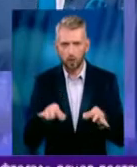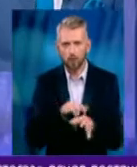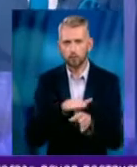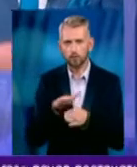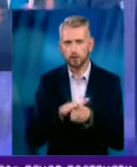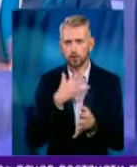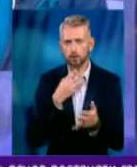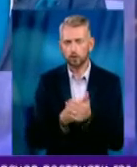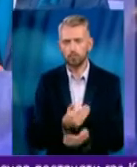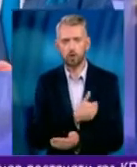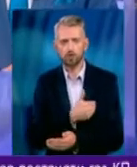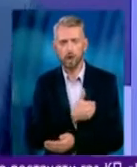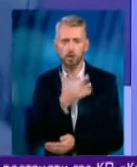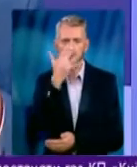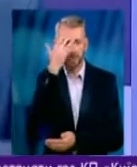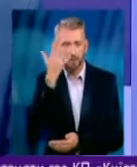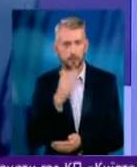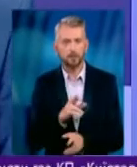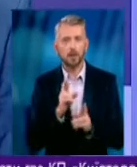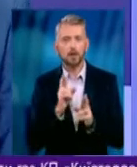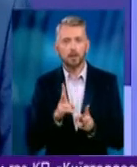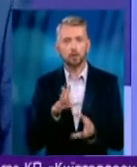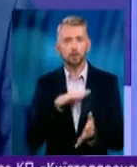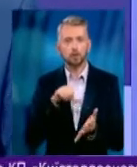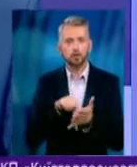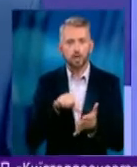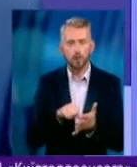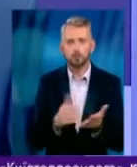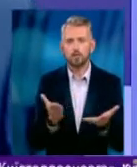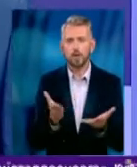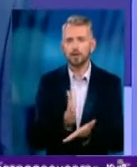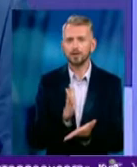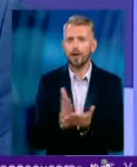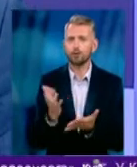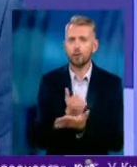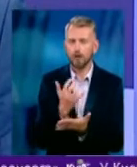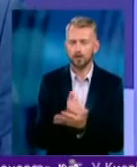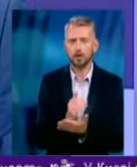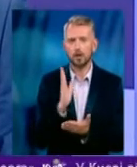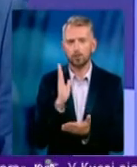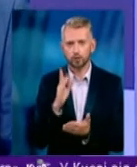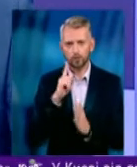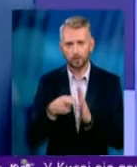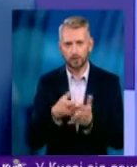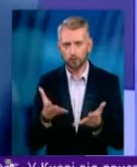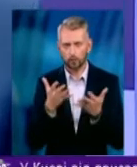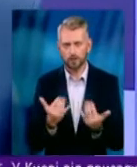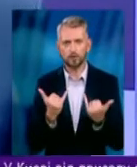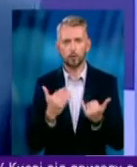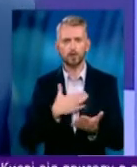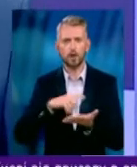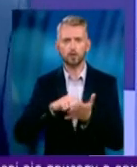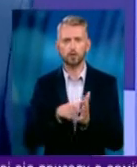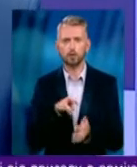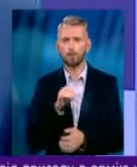свої бажання, мрії в життя. Як стати учасником, які вже є досягнення, будемо, звичайно, з'ясовувати. Сьогодні у нашій